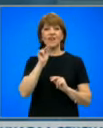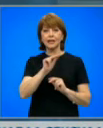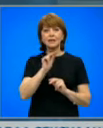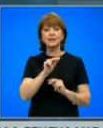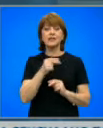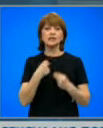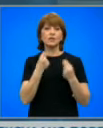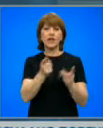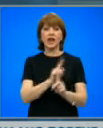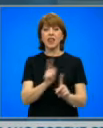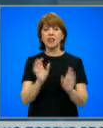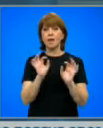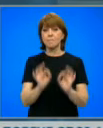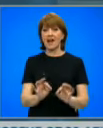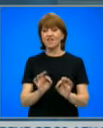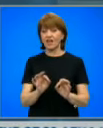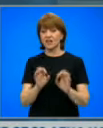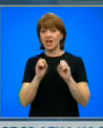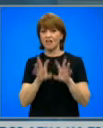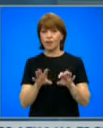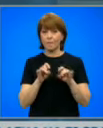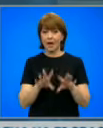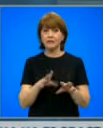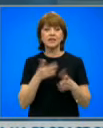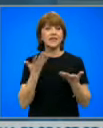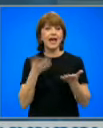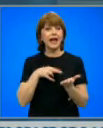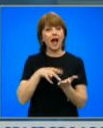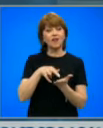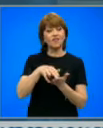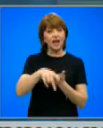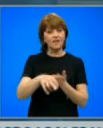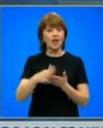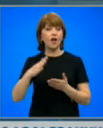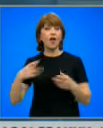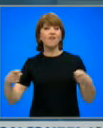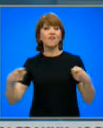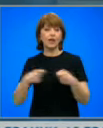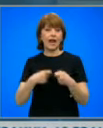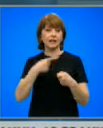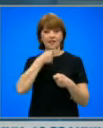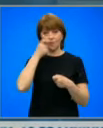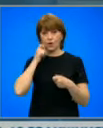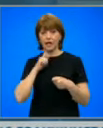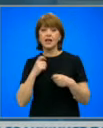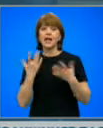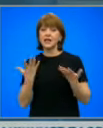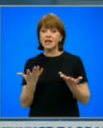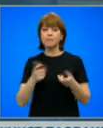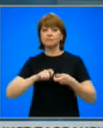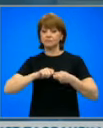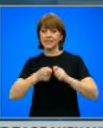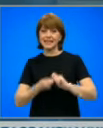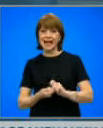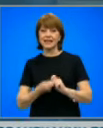информация относно хода на войната и за това колко незначителен е напредъкът на руските сили, както и за реалния ефект на санкциите върху руската